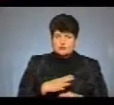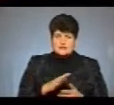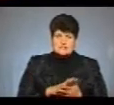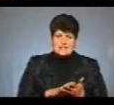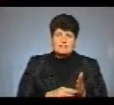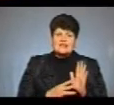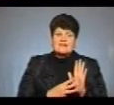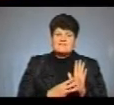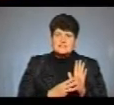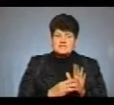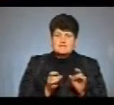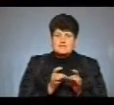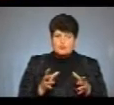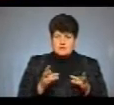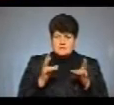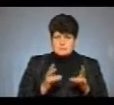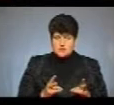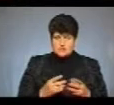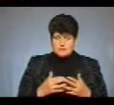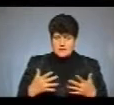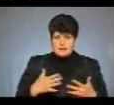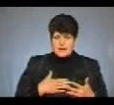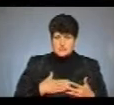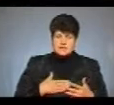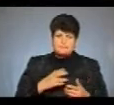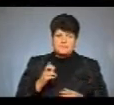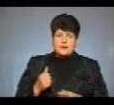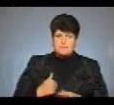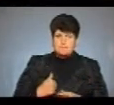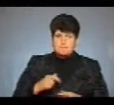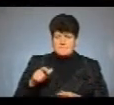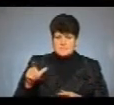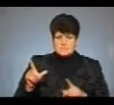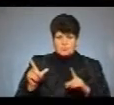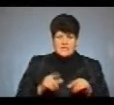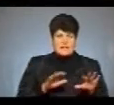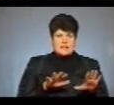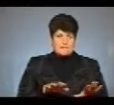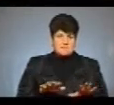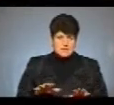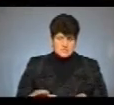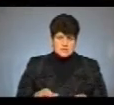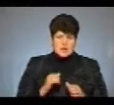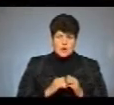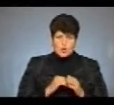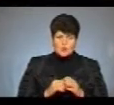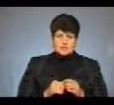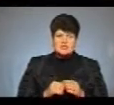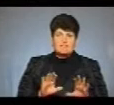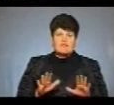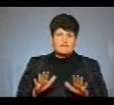8 вибухонебезпечних предметів. Наші бійці піротехніки виїхали на місце. Кожен випадок